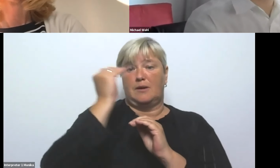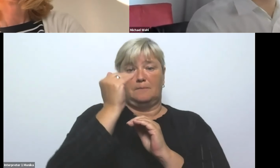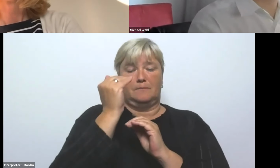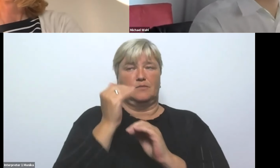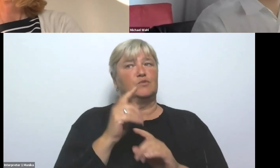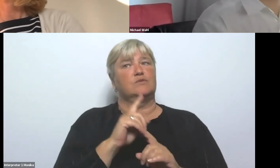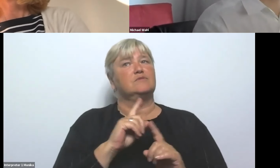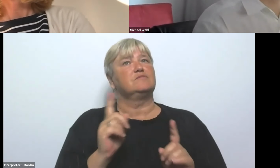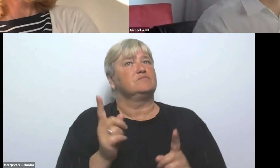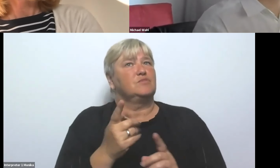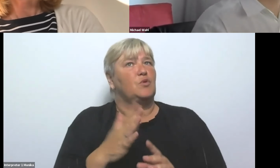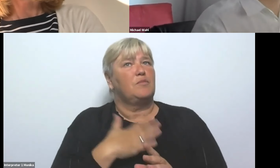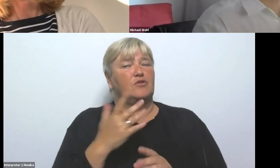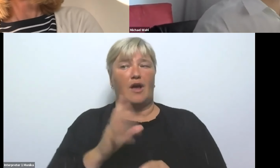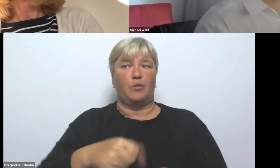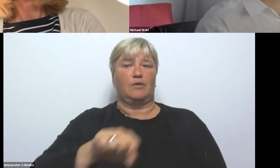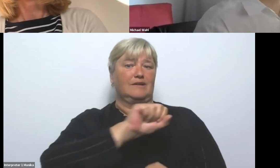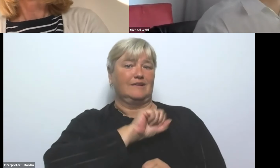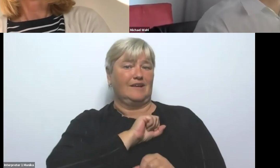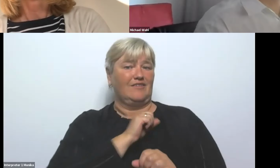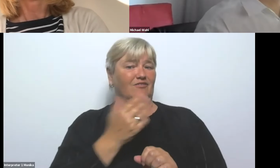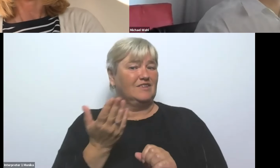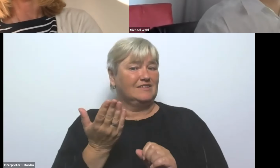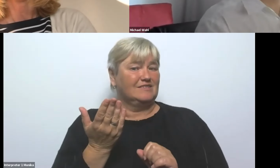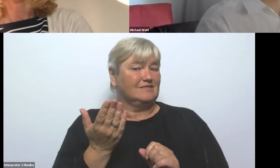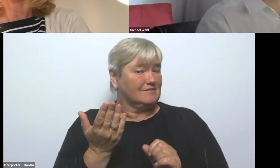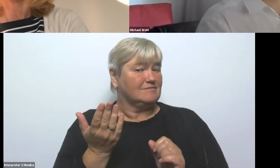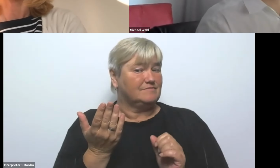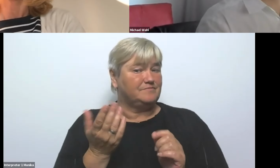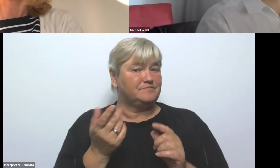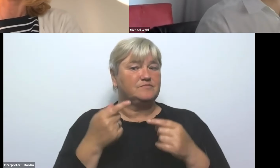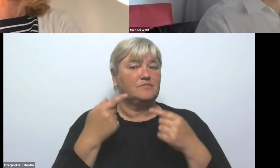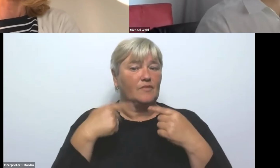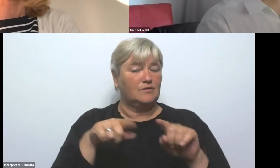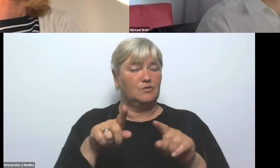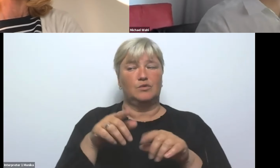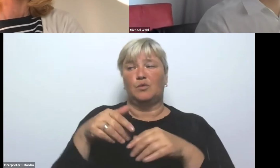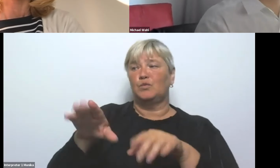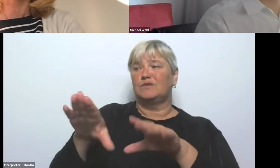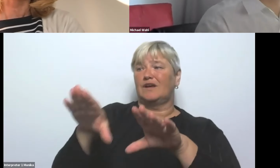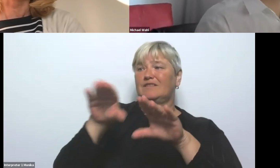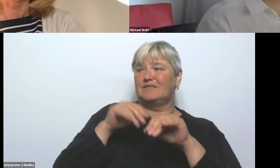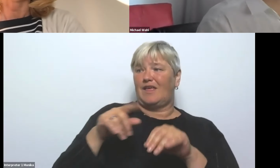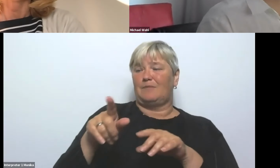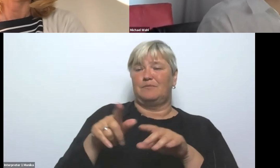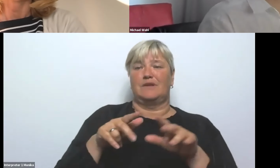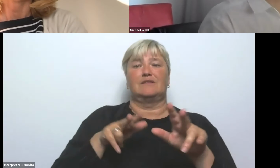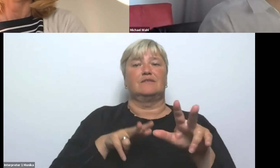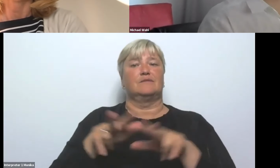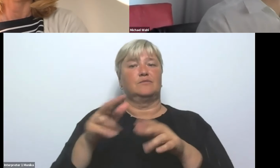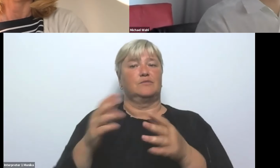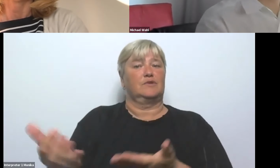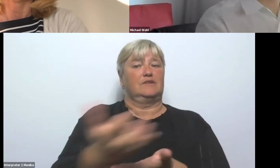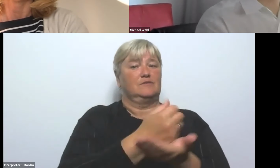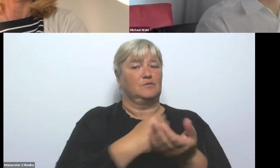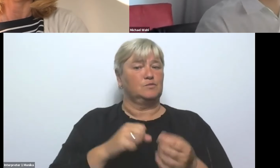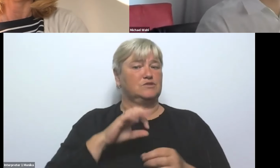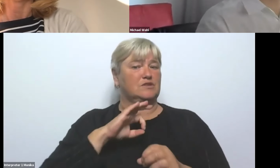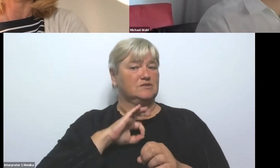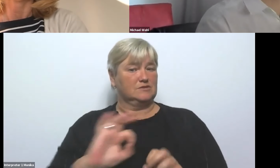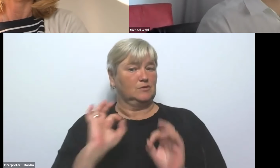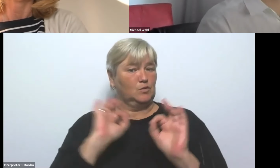Überraschung, natürlich auch die Gewinne, die dann das Unternehmen damit erwirtschaftet. Und wir haben ja Beispiele, Unternehmen, die das schon tun, natürlich